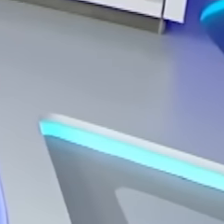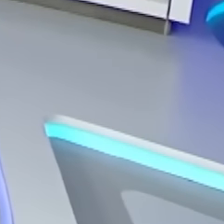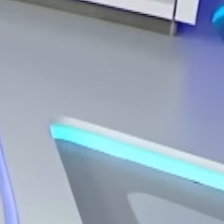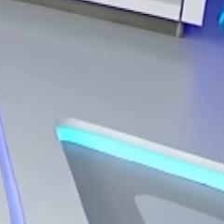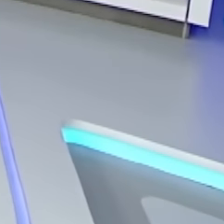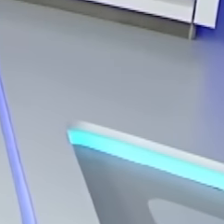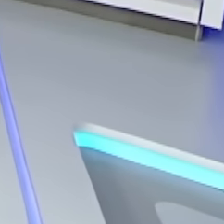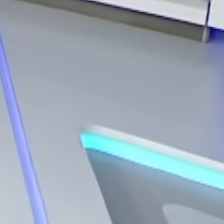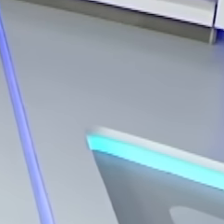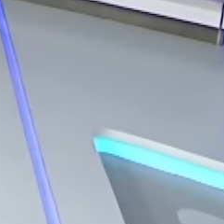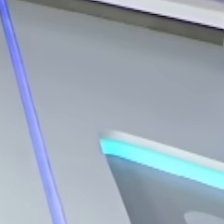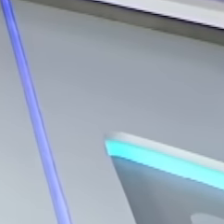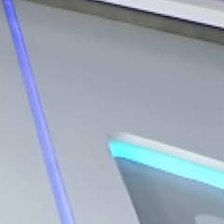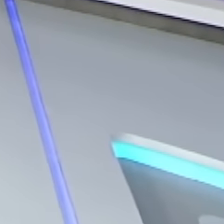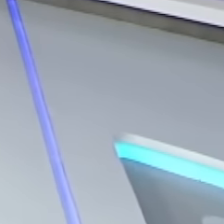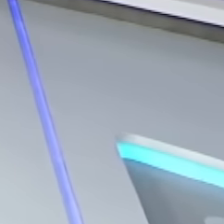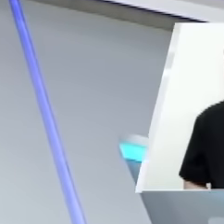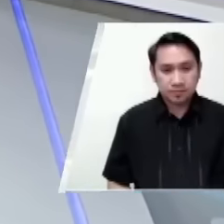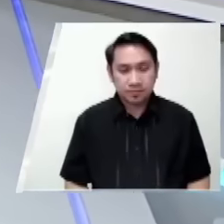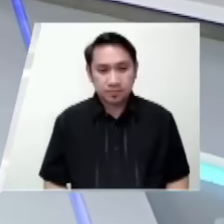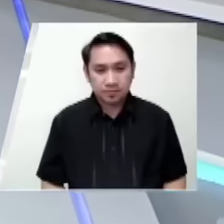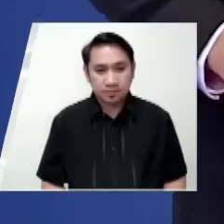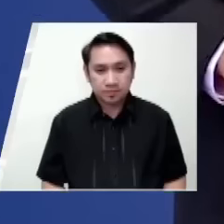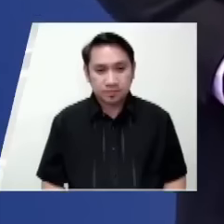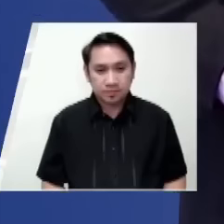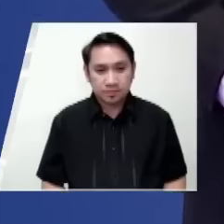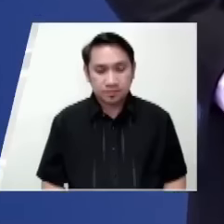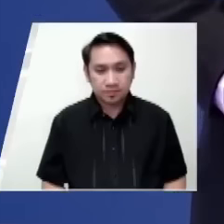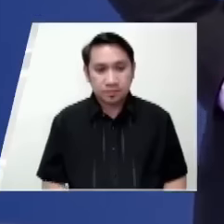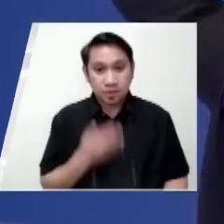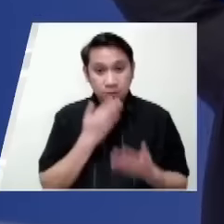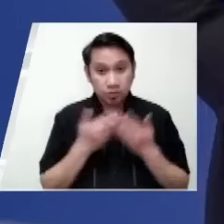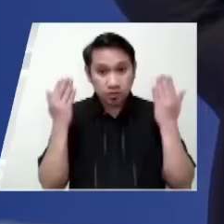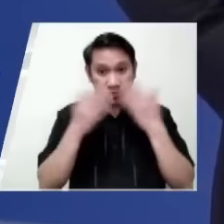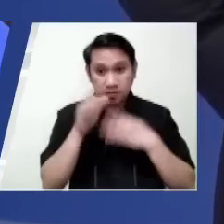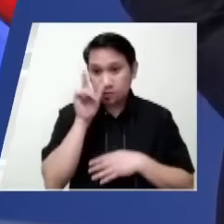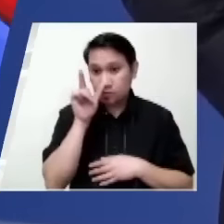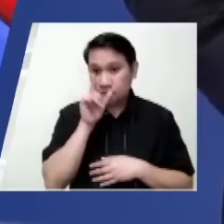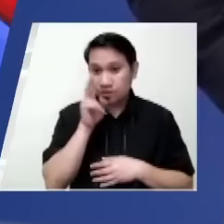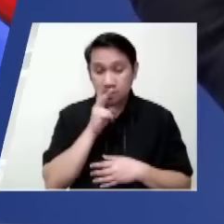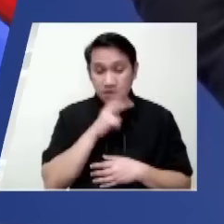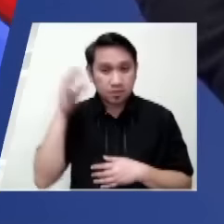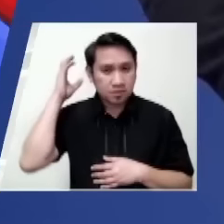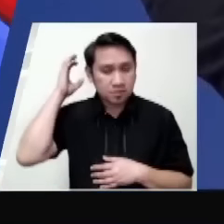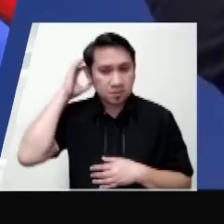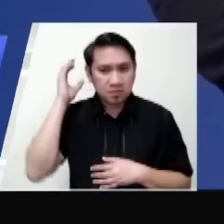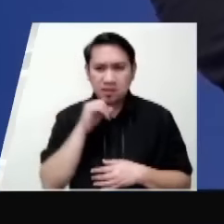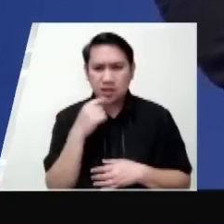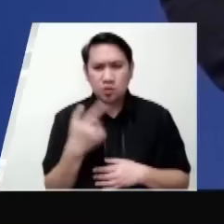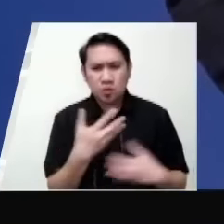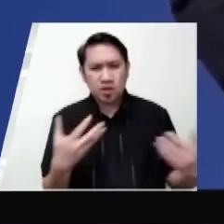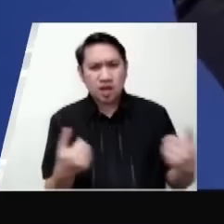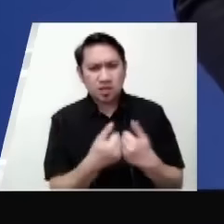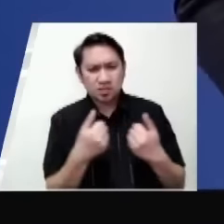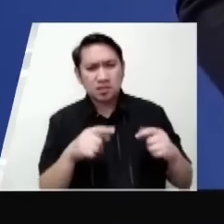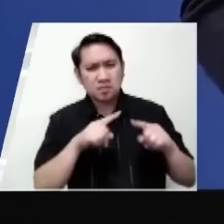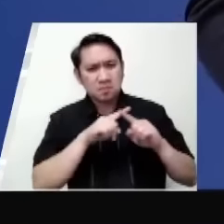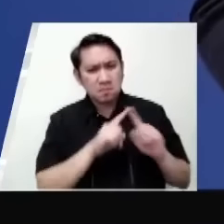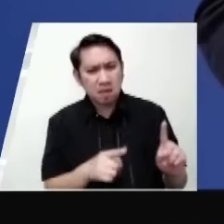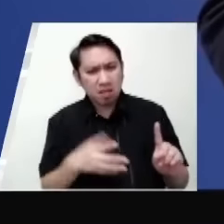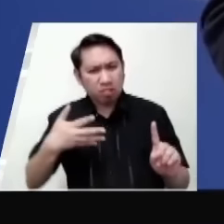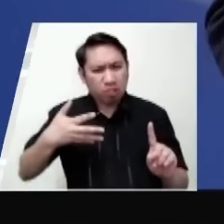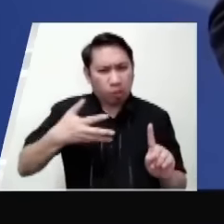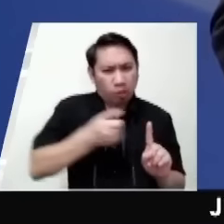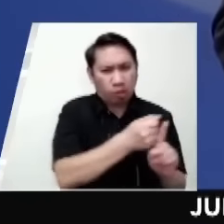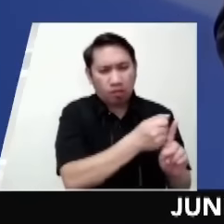Magandang gabi po, Luzon, Visayas at Mindanao. Hindi lang binangga, kundi kinalagkad at